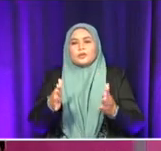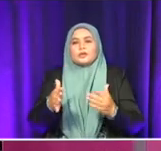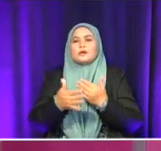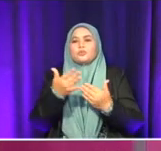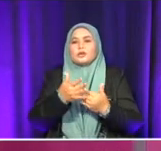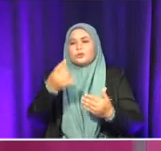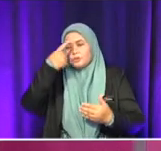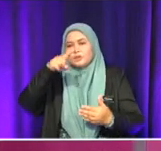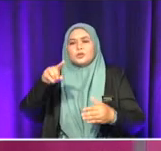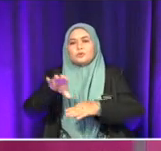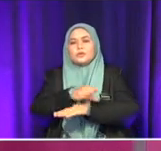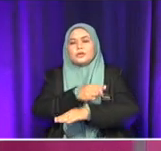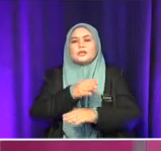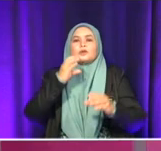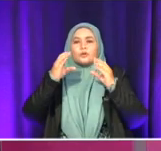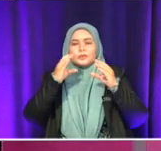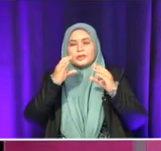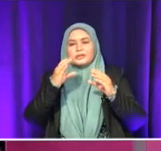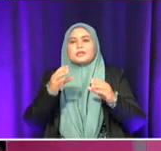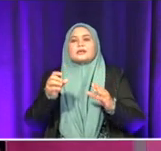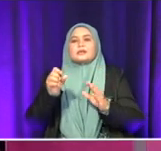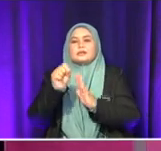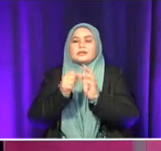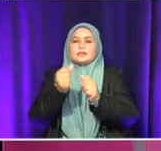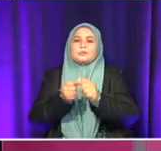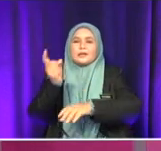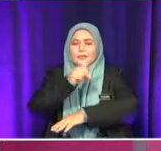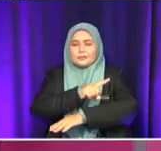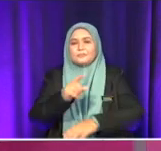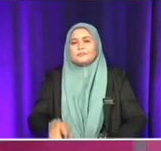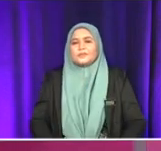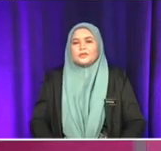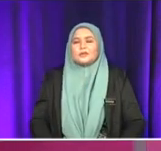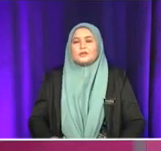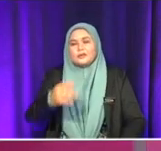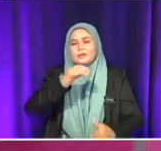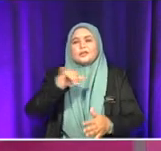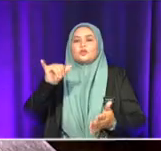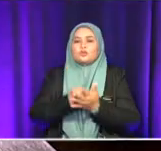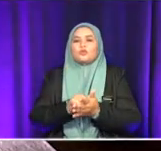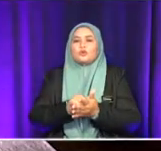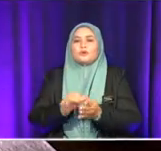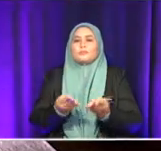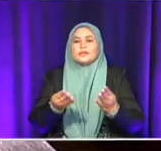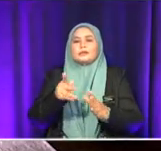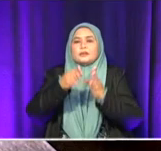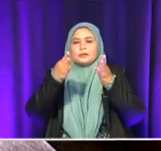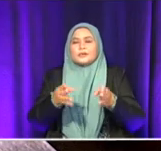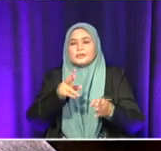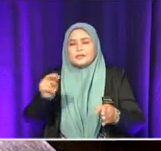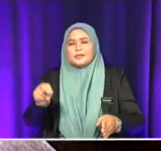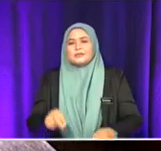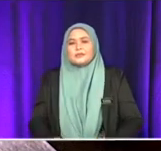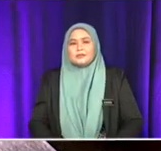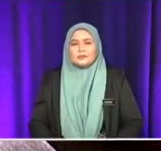untuk digunakan dalam komunikasi harian yaitu bahasa kebangsaan Oke itulah tujuannya Kenapa ada